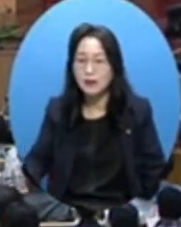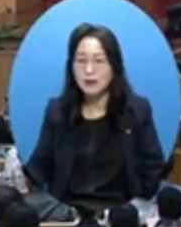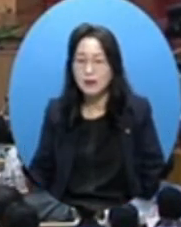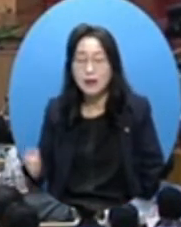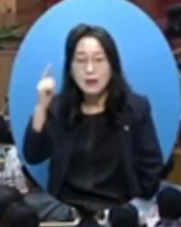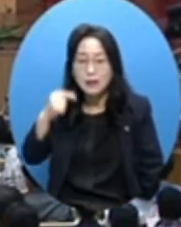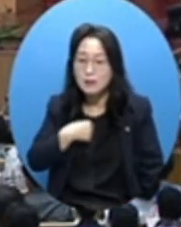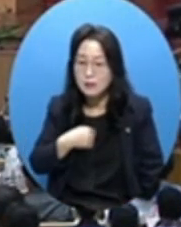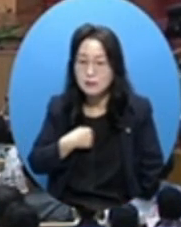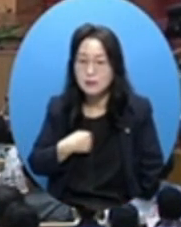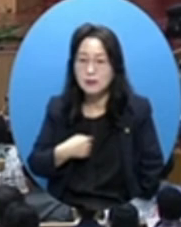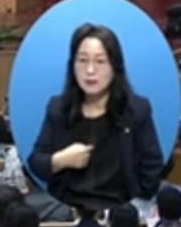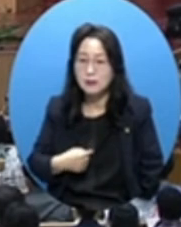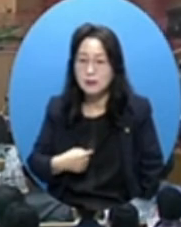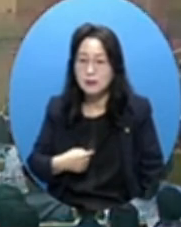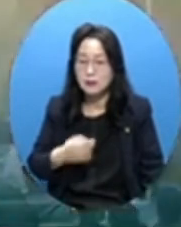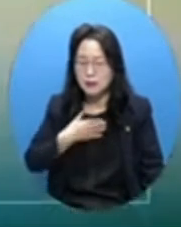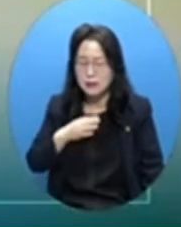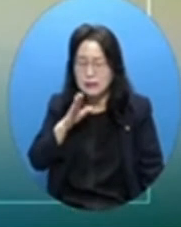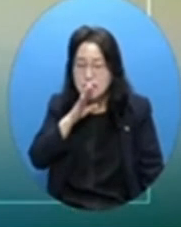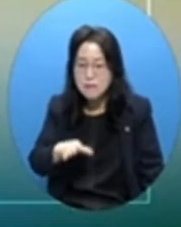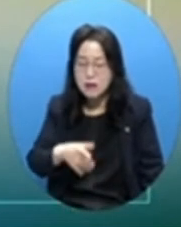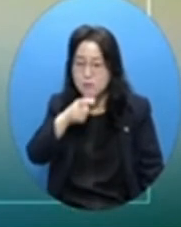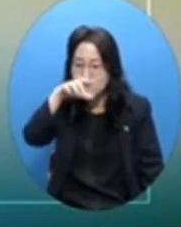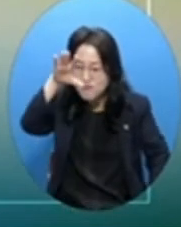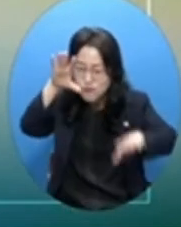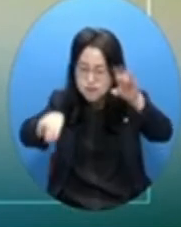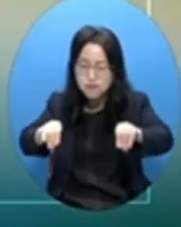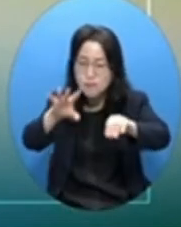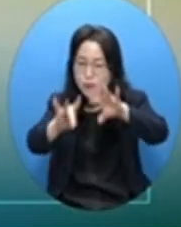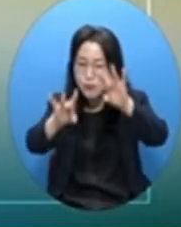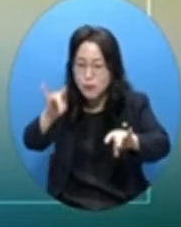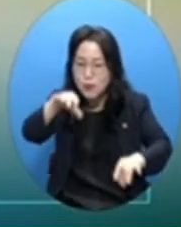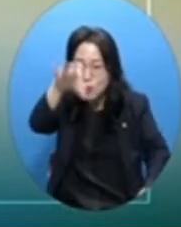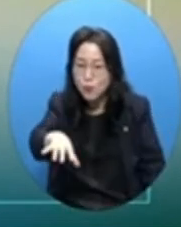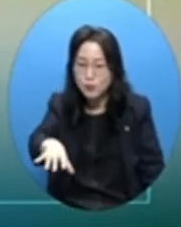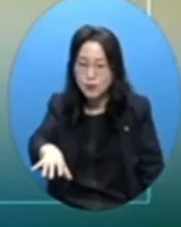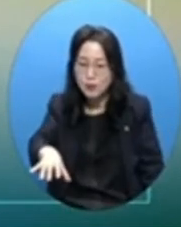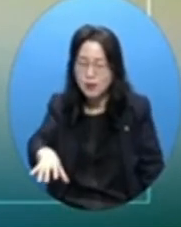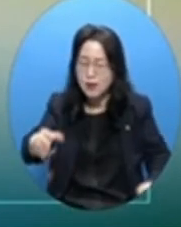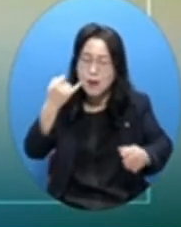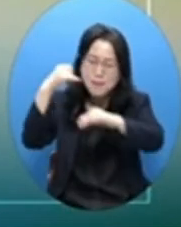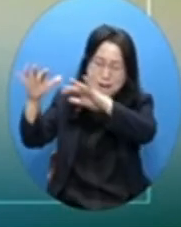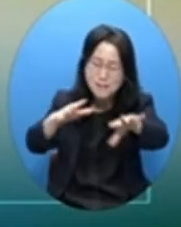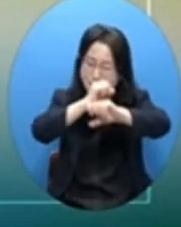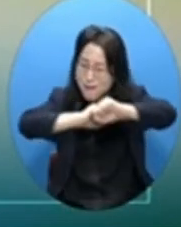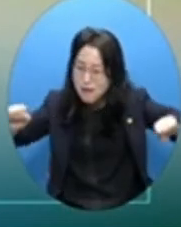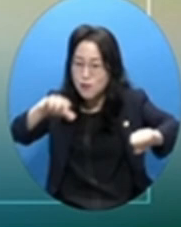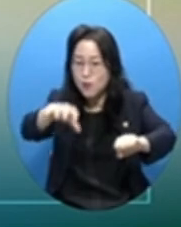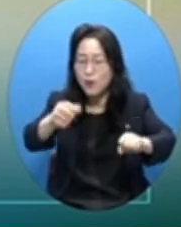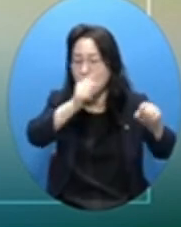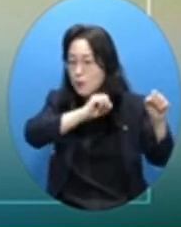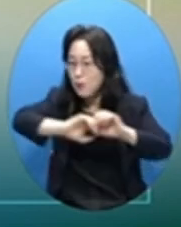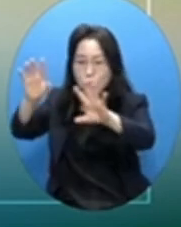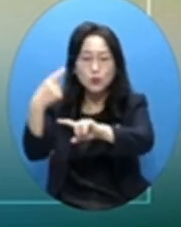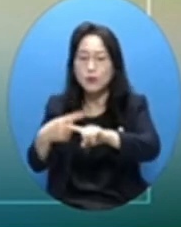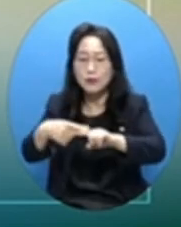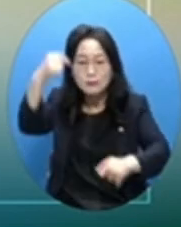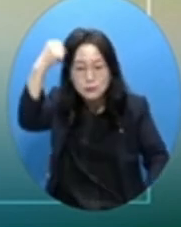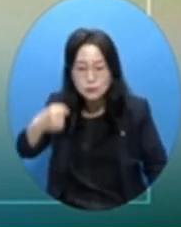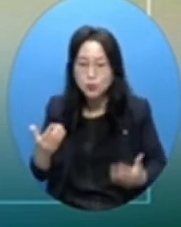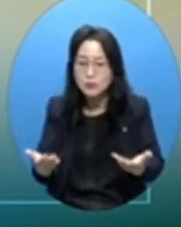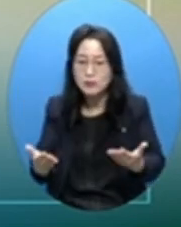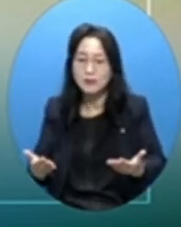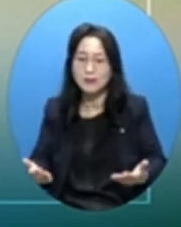나는 완전 사막 한국판 었지만 많 망 대 한 북한의 벌어졌어요 어떻게 헤쳐나갈 라고요